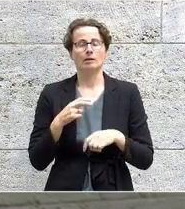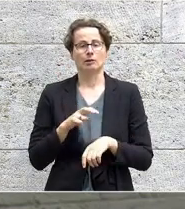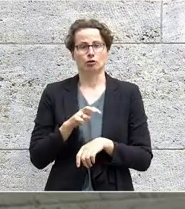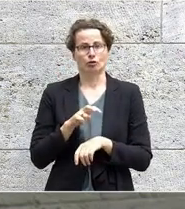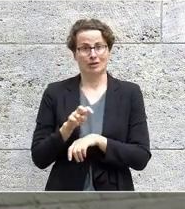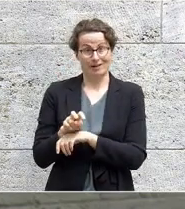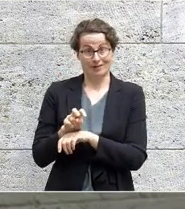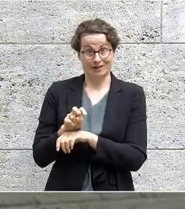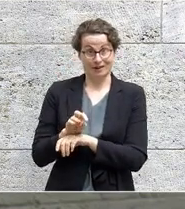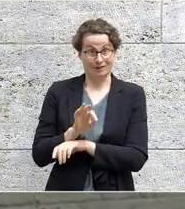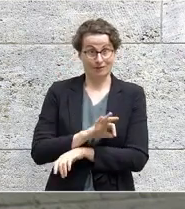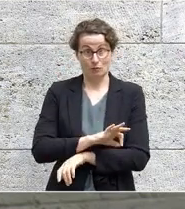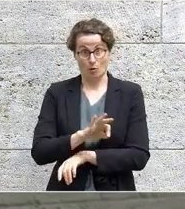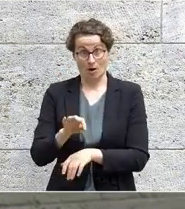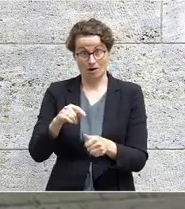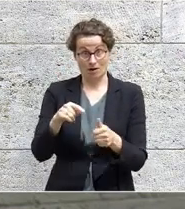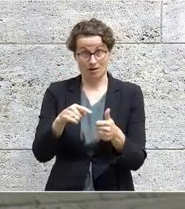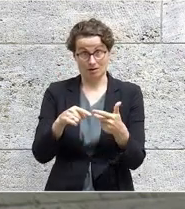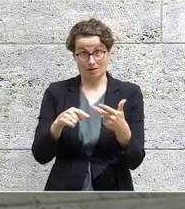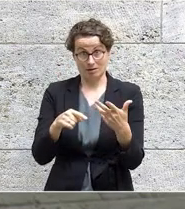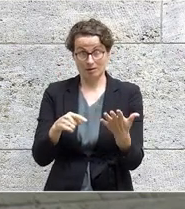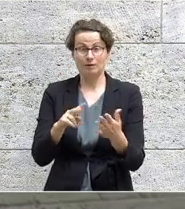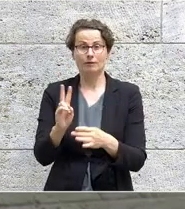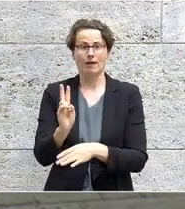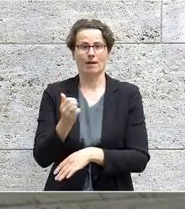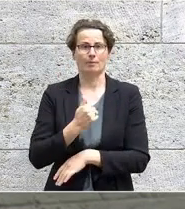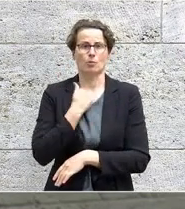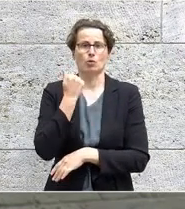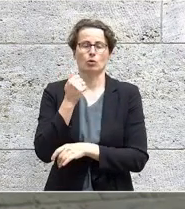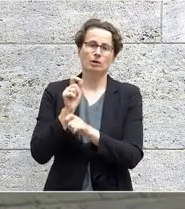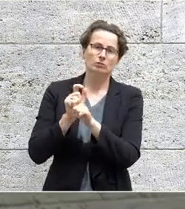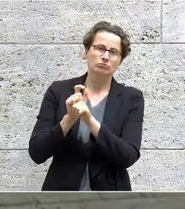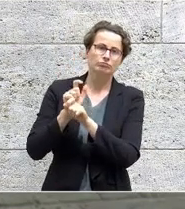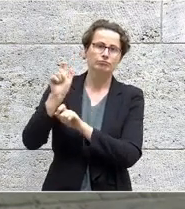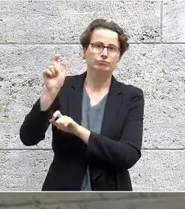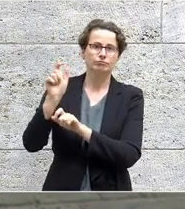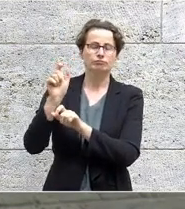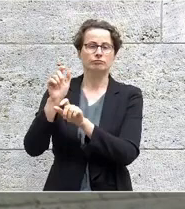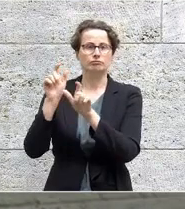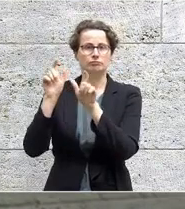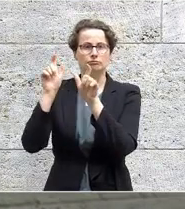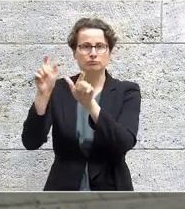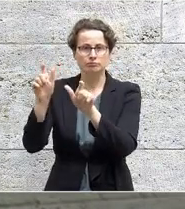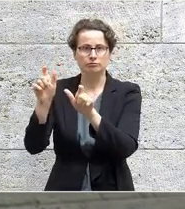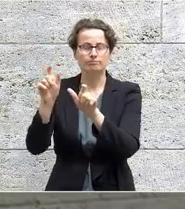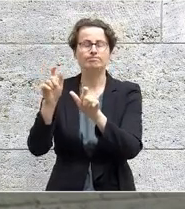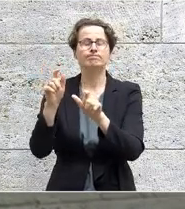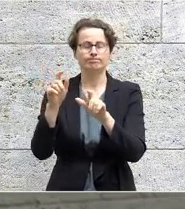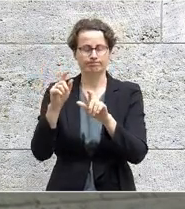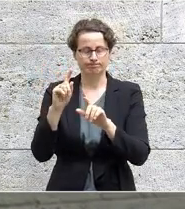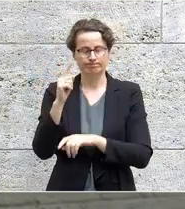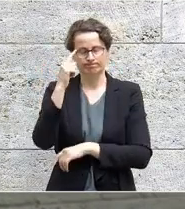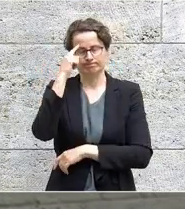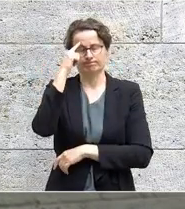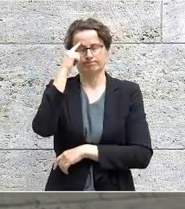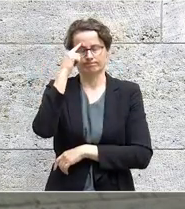stellvertretend für alle, die den Mut hatten, sich zu widersetzen, in Erinnerung.